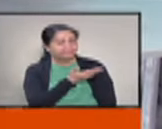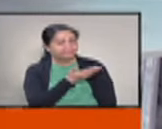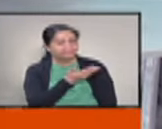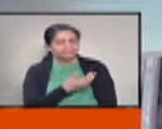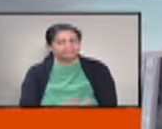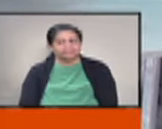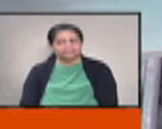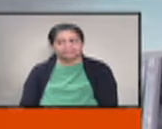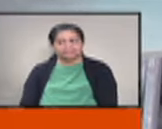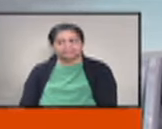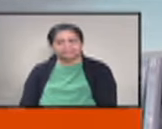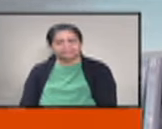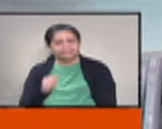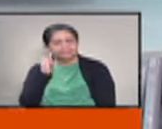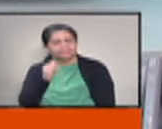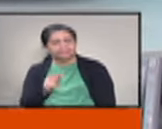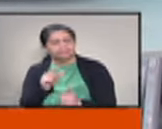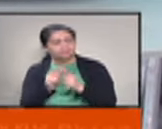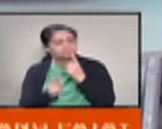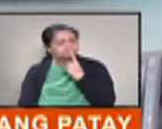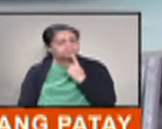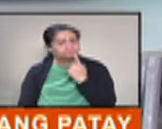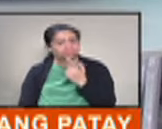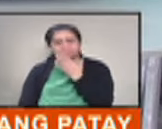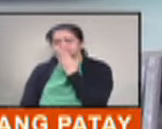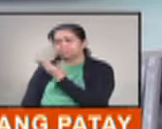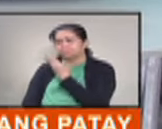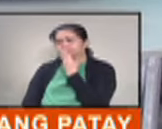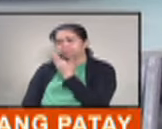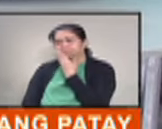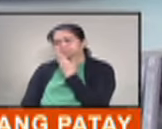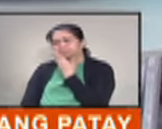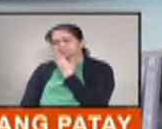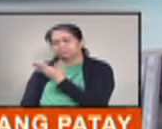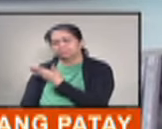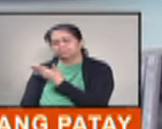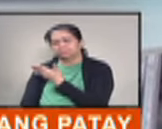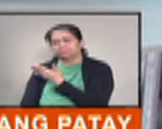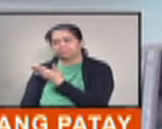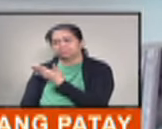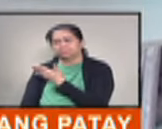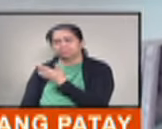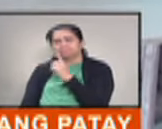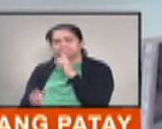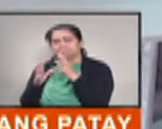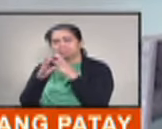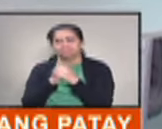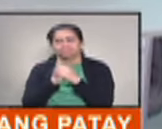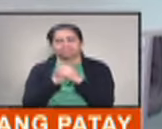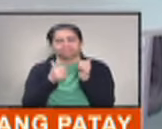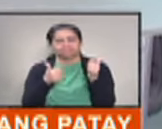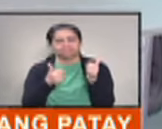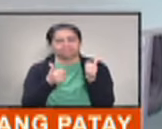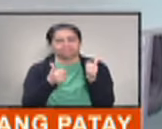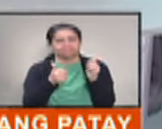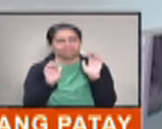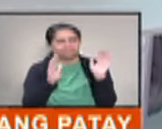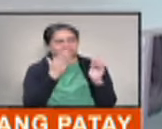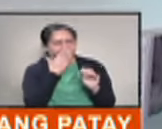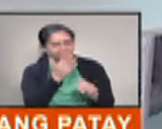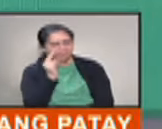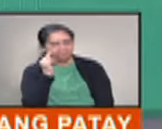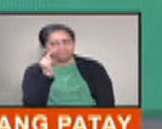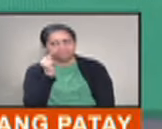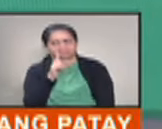po, Sir Rafi. Last word from you? Maraming salamat po sa inyo. Sobrang salamat po. Salamat din,